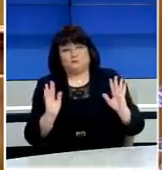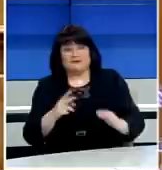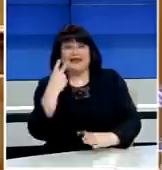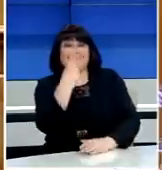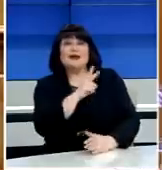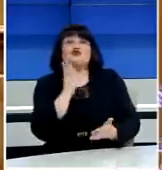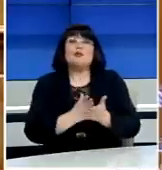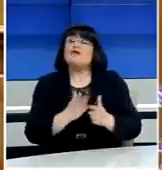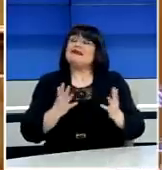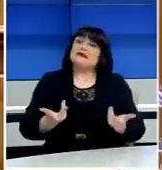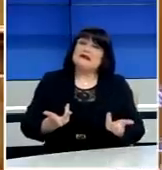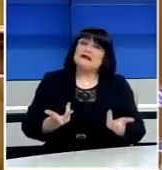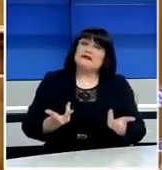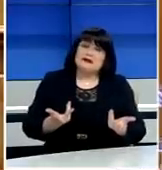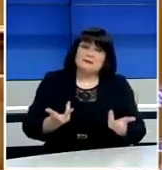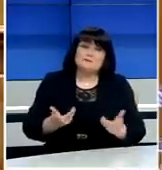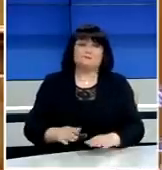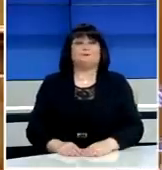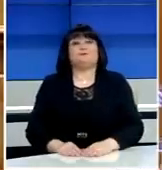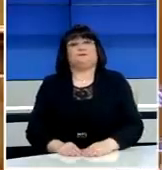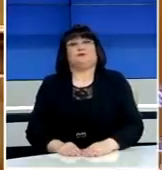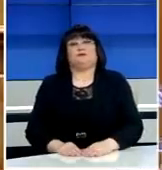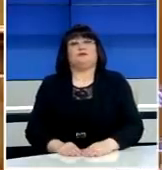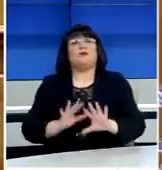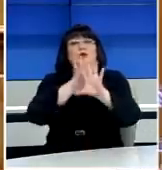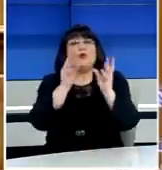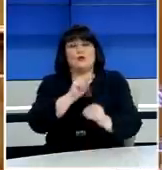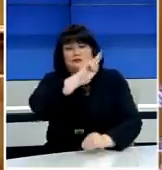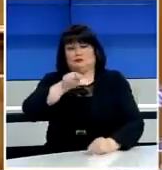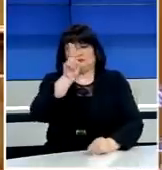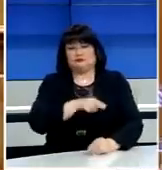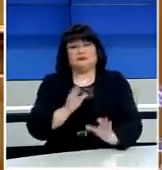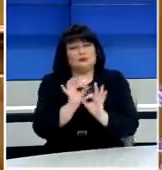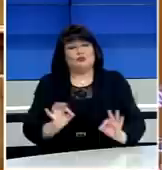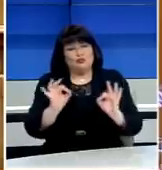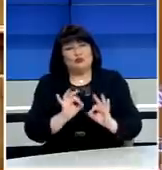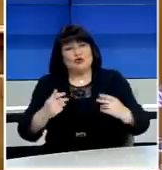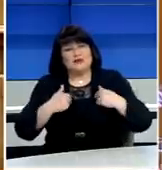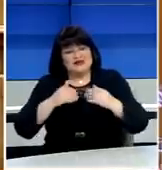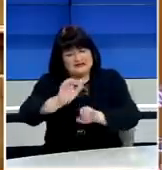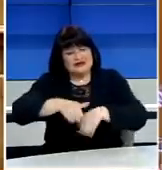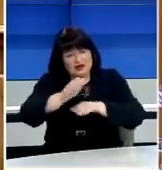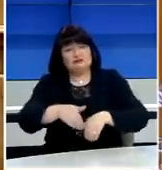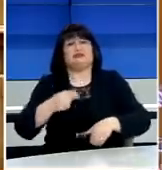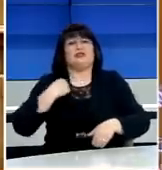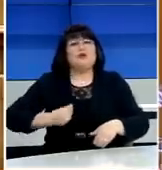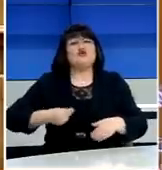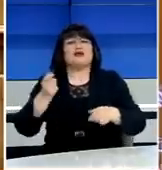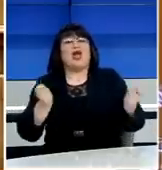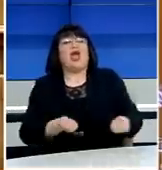επιλογή ήταν να ακυρώσετε όλα τα μεγάλα έργα υποδομής που είχε δρομολογήσει ή υλοποιούσε ήδη η κυβέρνηση του